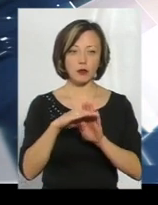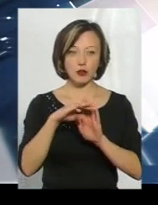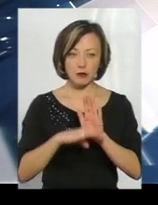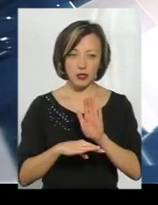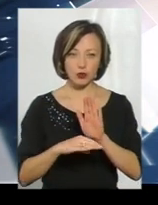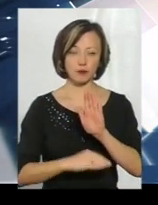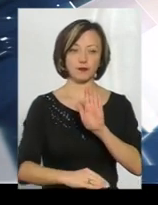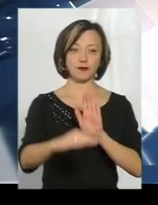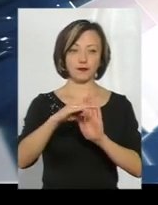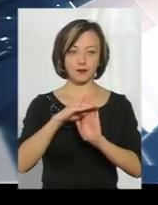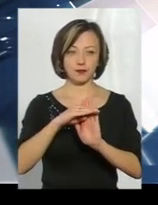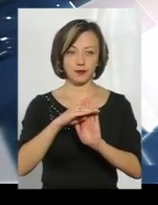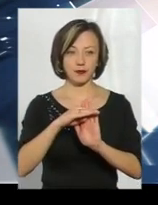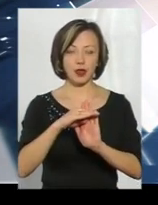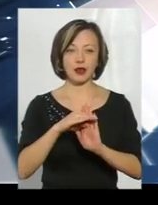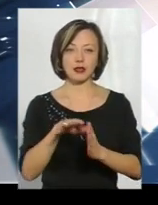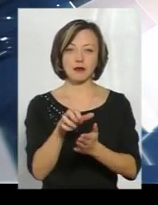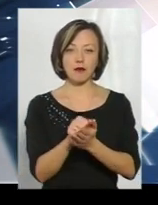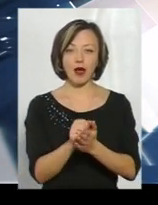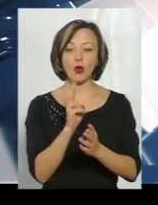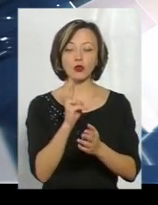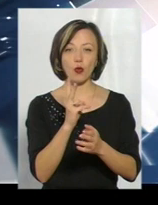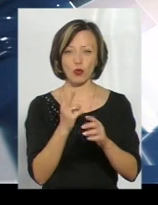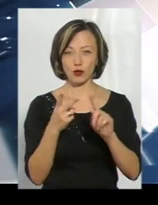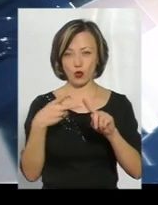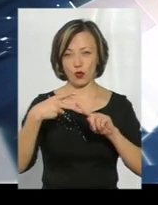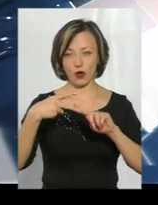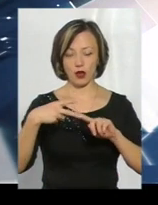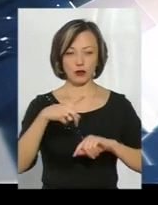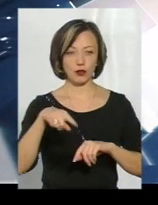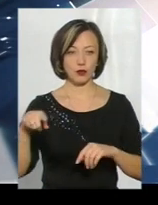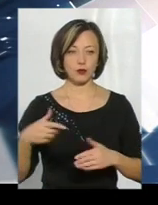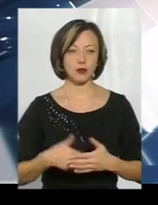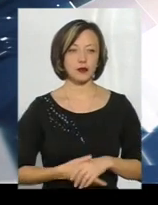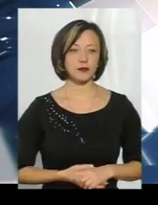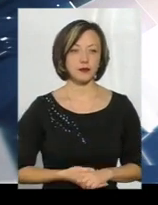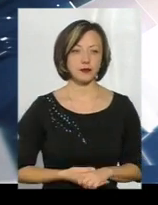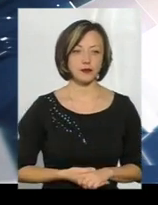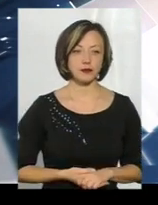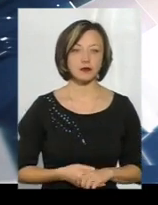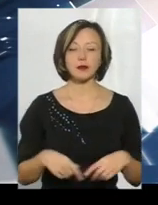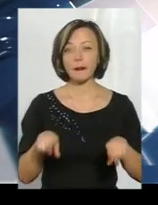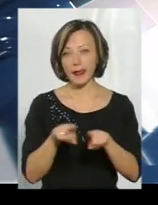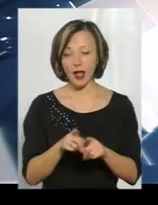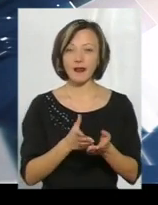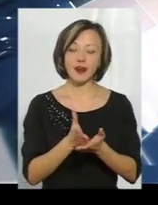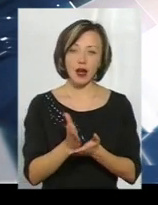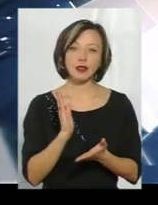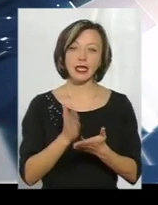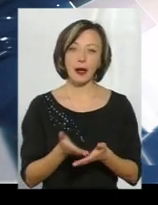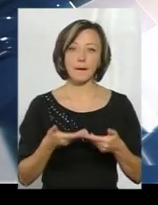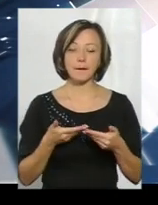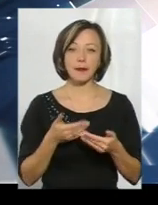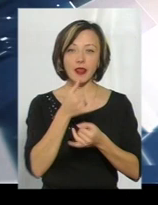буде його місце займе наступний кандидат, який там за ним по списку. Такий варіант є. Тому він не може